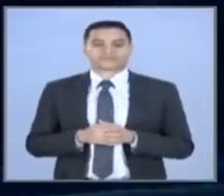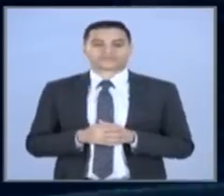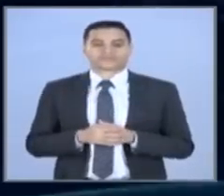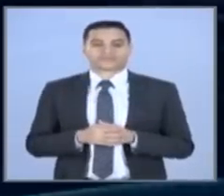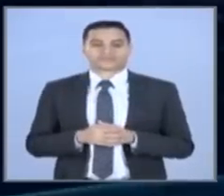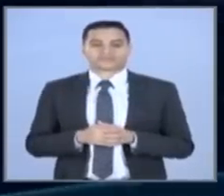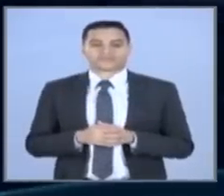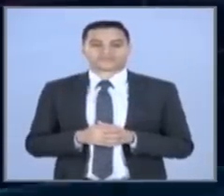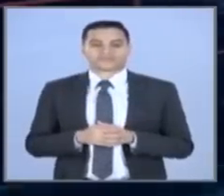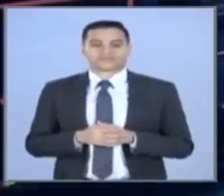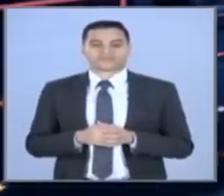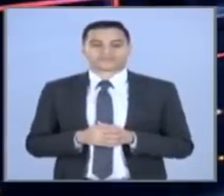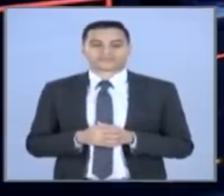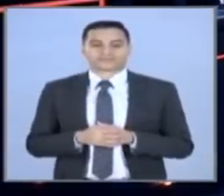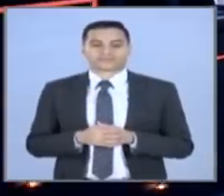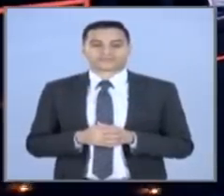الفنون،